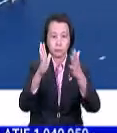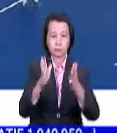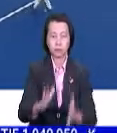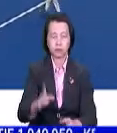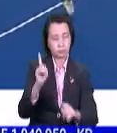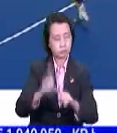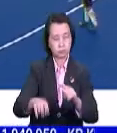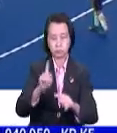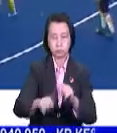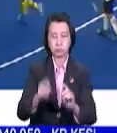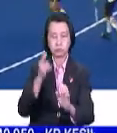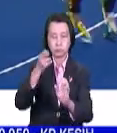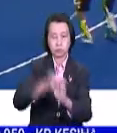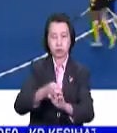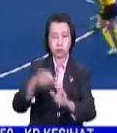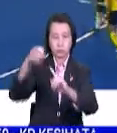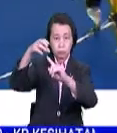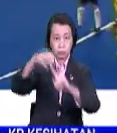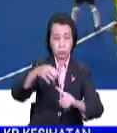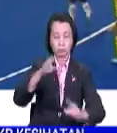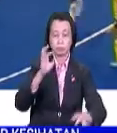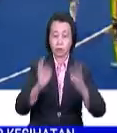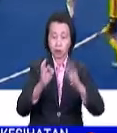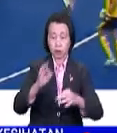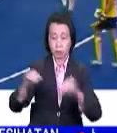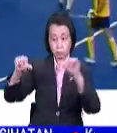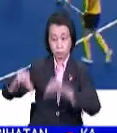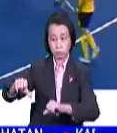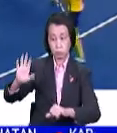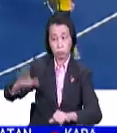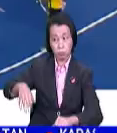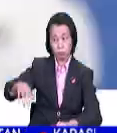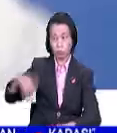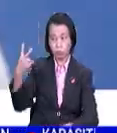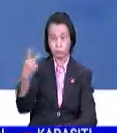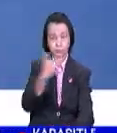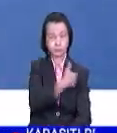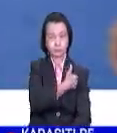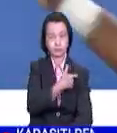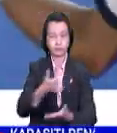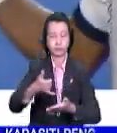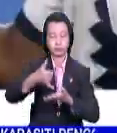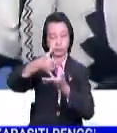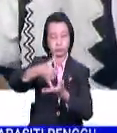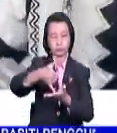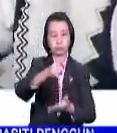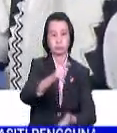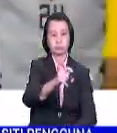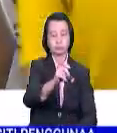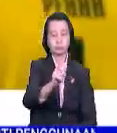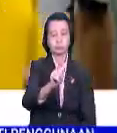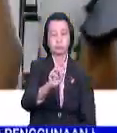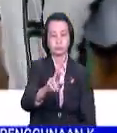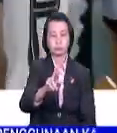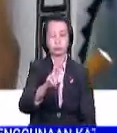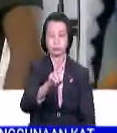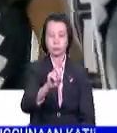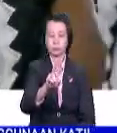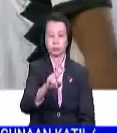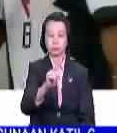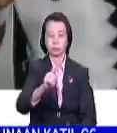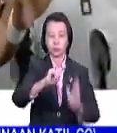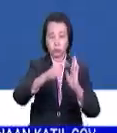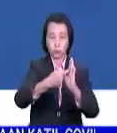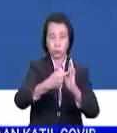akan dibenarkan menyertai kejohanan sekiranya gagal berbuat demikian. Piala Tun Abdul Razak 2021 dijadual